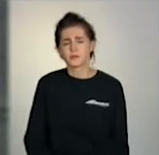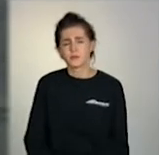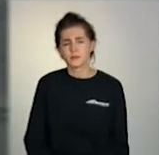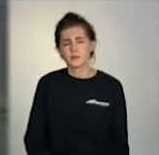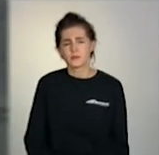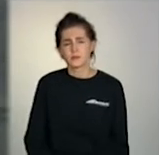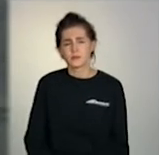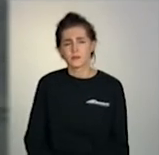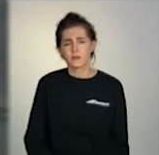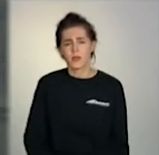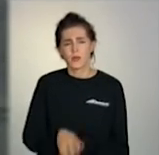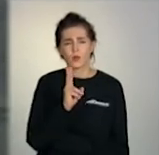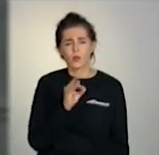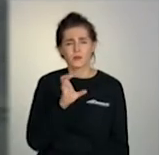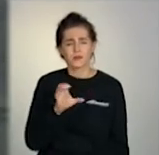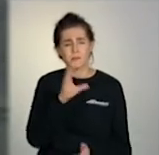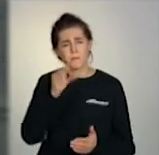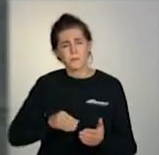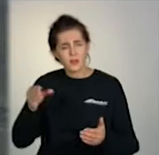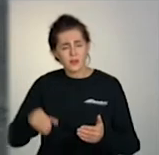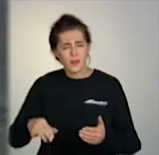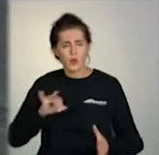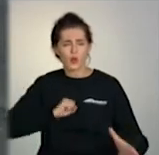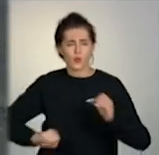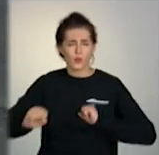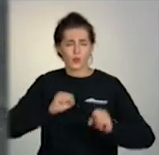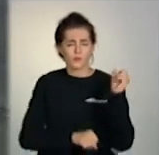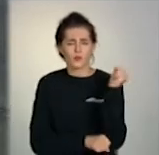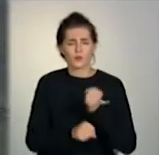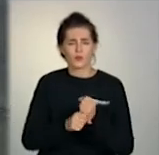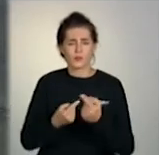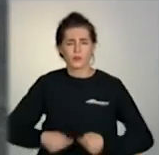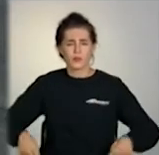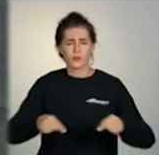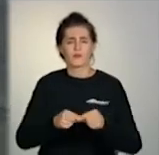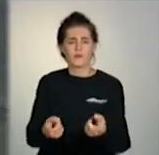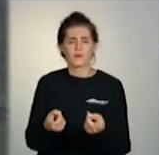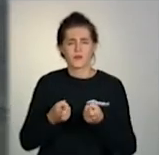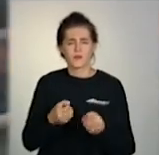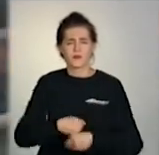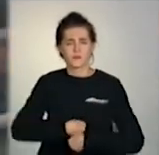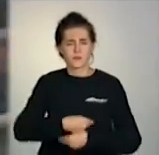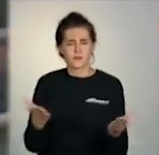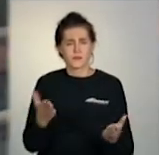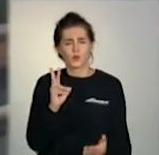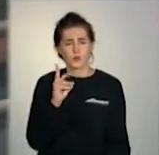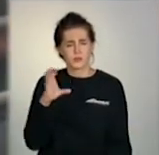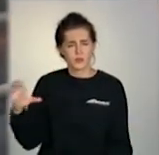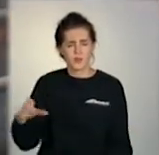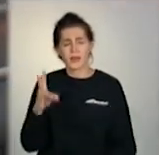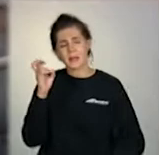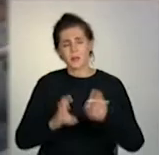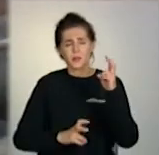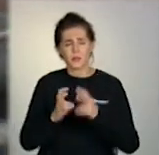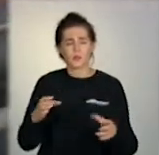роботі коксових батарей взагалі і управлінні персоналом, задіяним в видачі кокса. На підприємстві